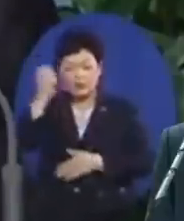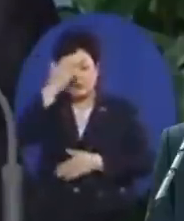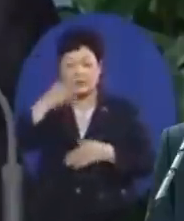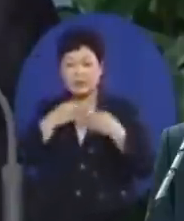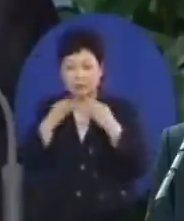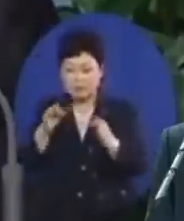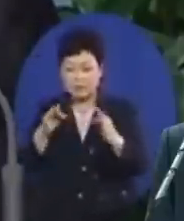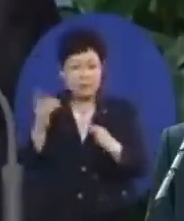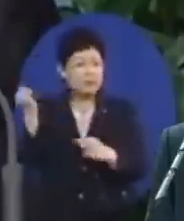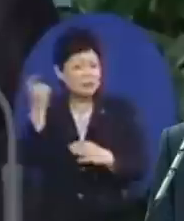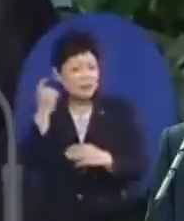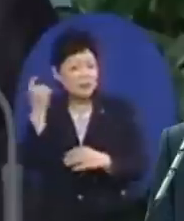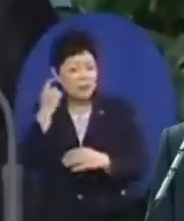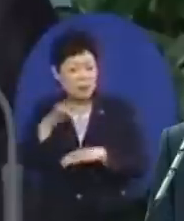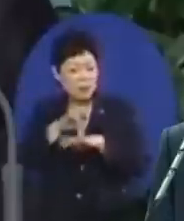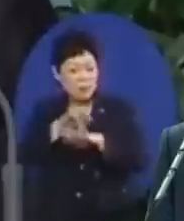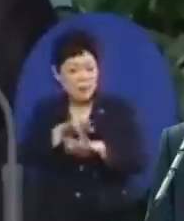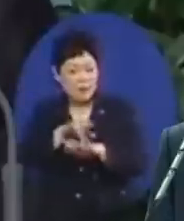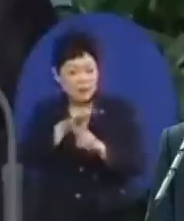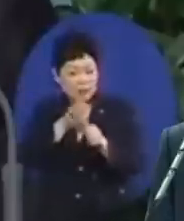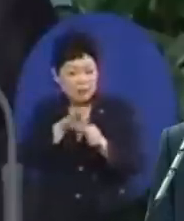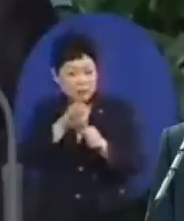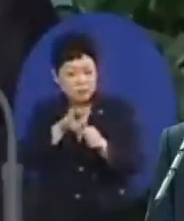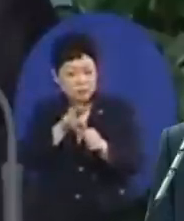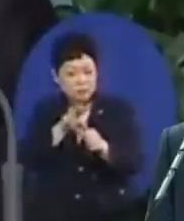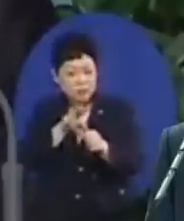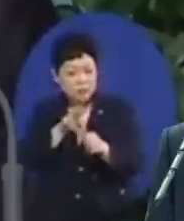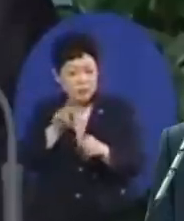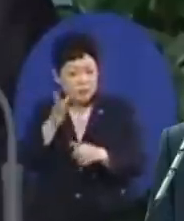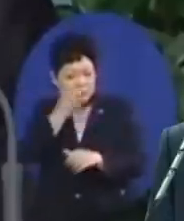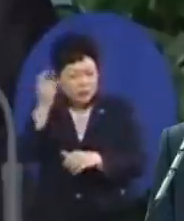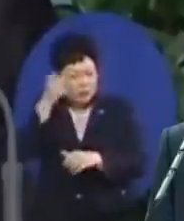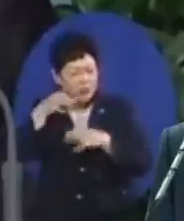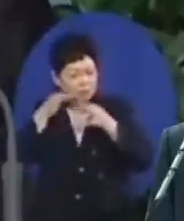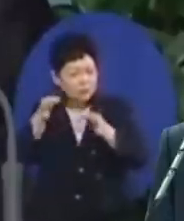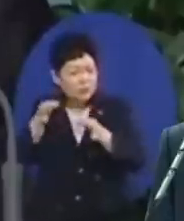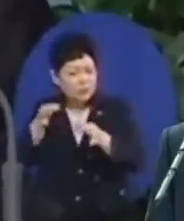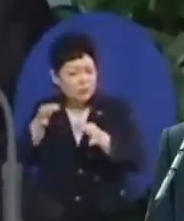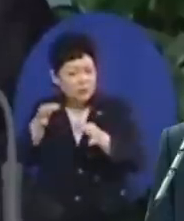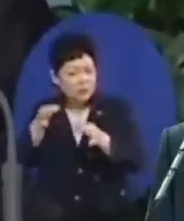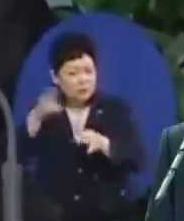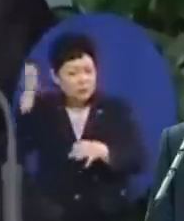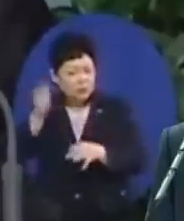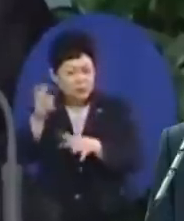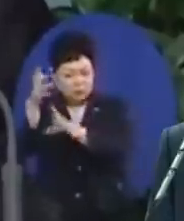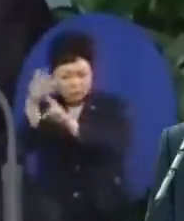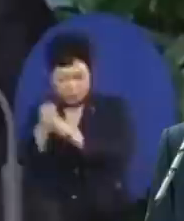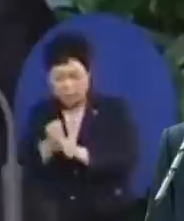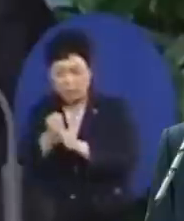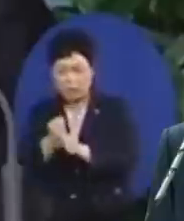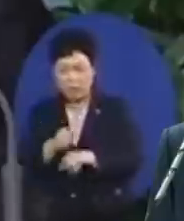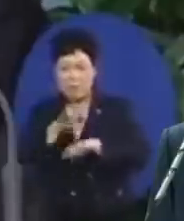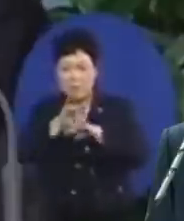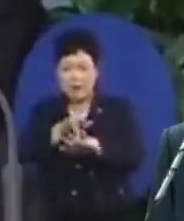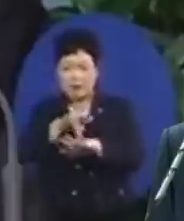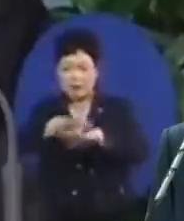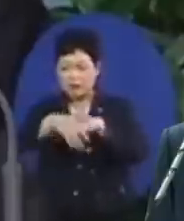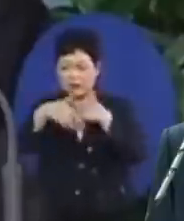음성이 들려오고 마귀의 속삭거림이 오면 성령의 음성을 굳세게 부여잡고